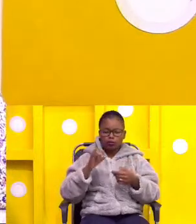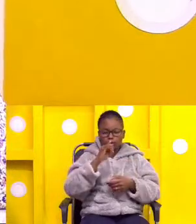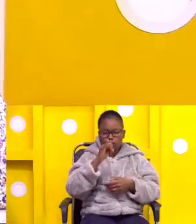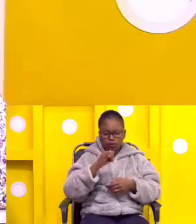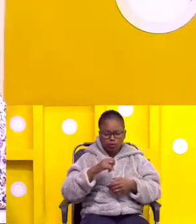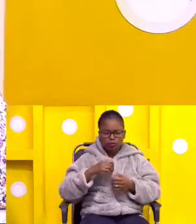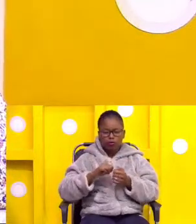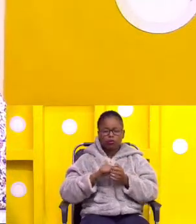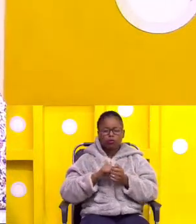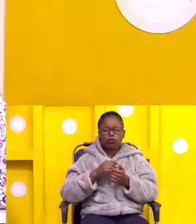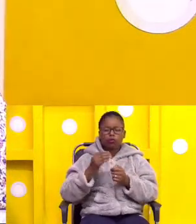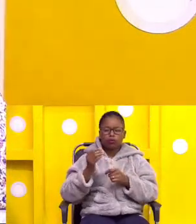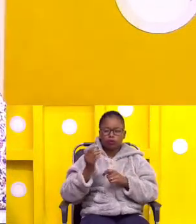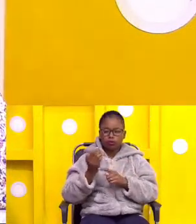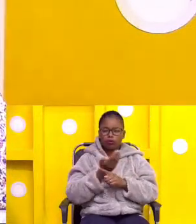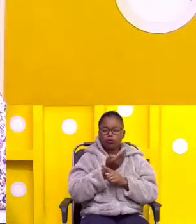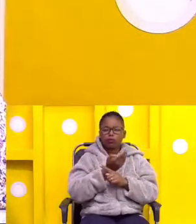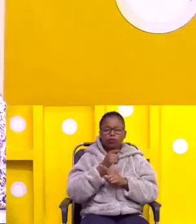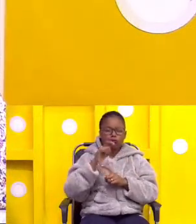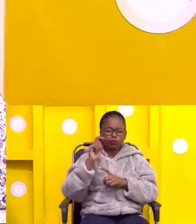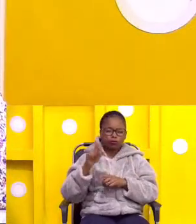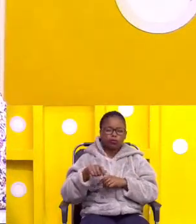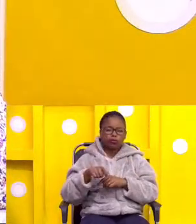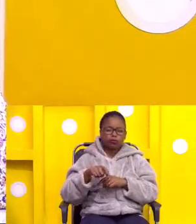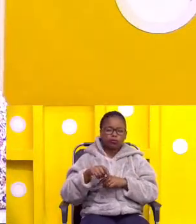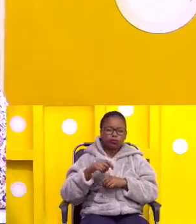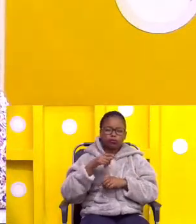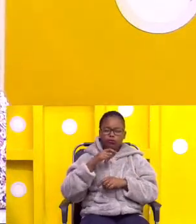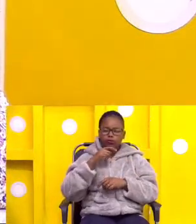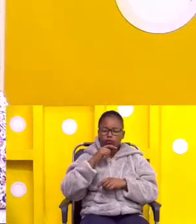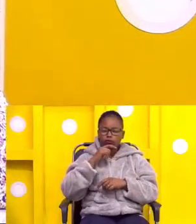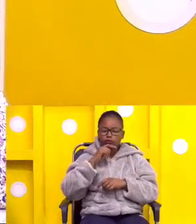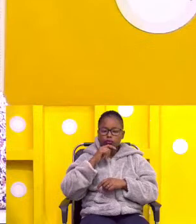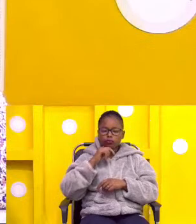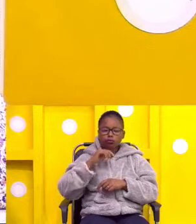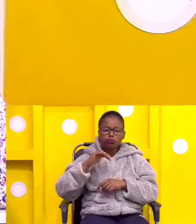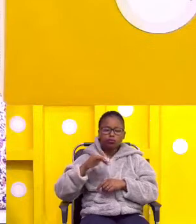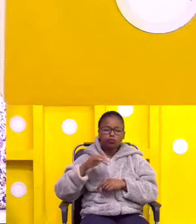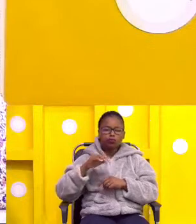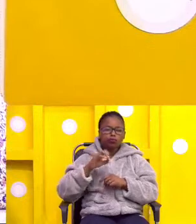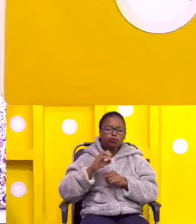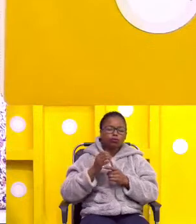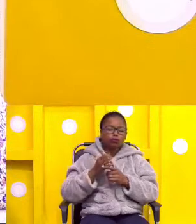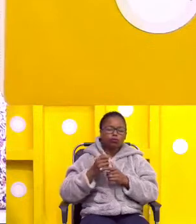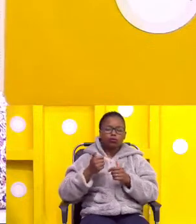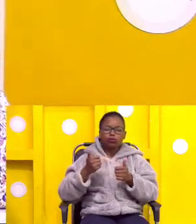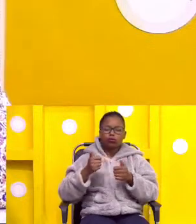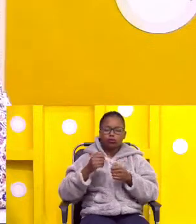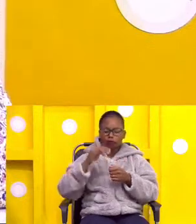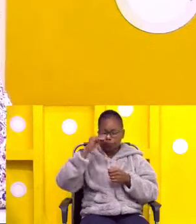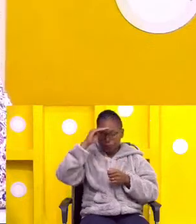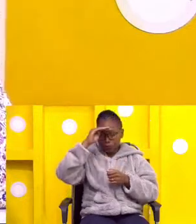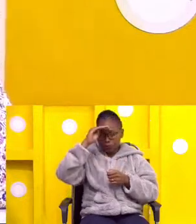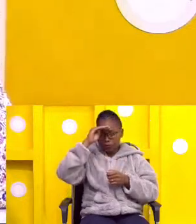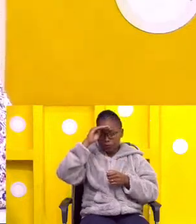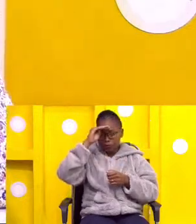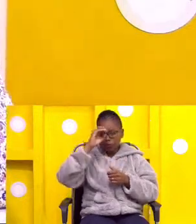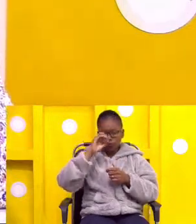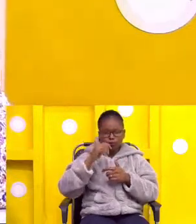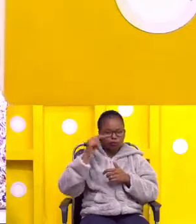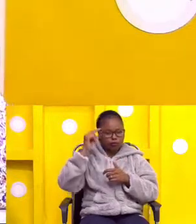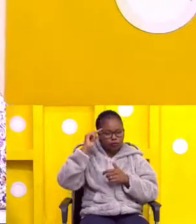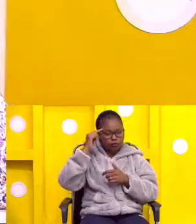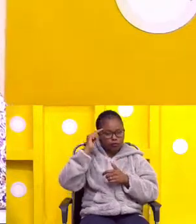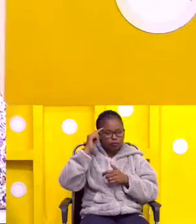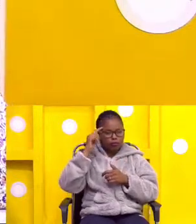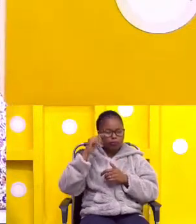ngũmĩonjia. Ĩrĩa mũirĩtu. Iria mwanake, ikonjio na njohi, ikonjio na maũndũ mangĩ, tondũ ndũcio nĩ ũratũmire ndĩcirie